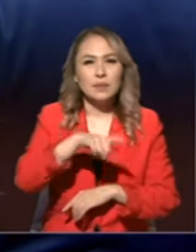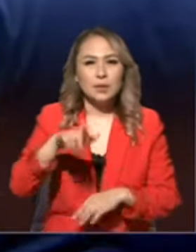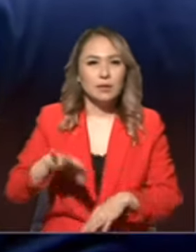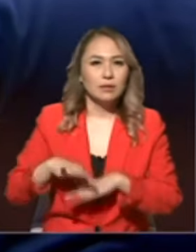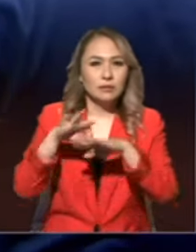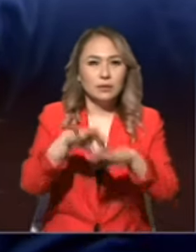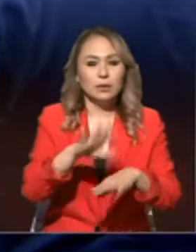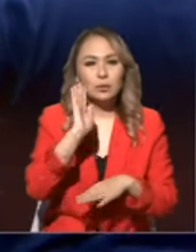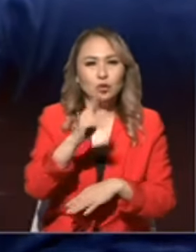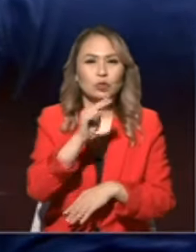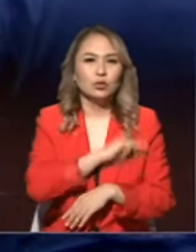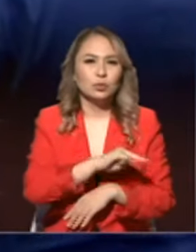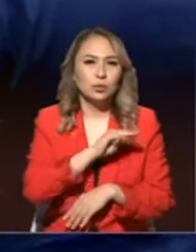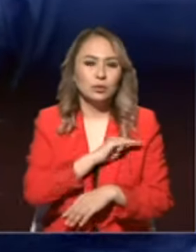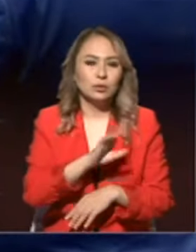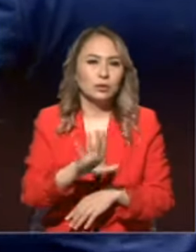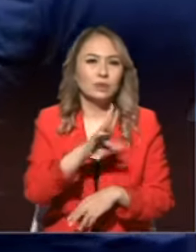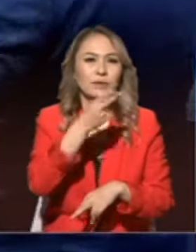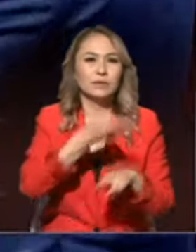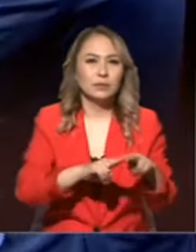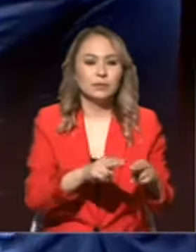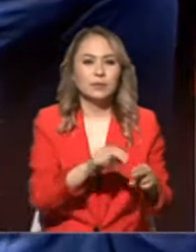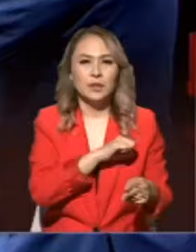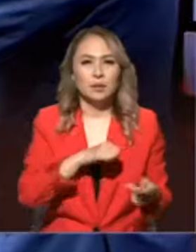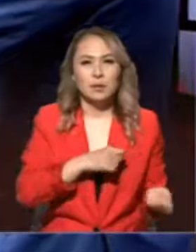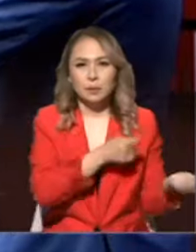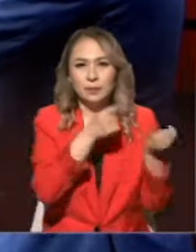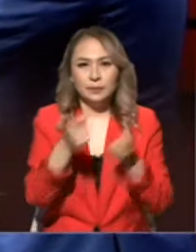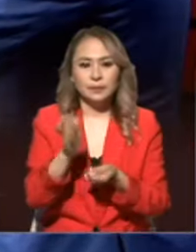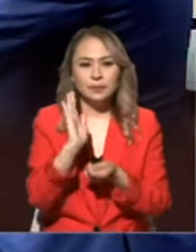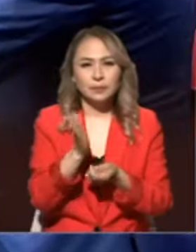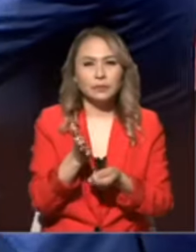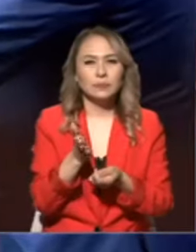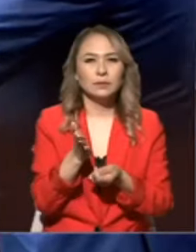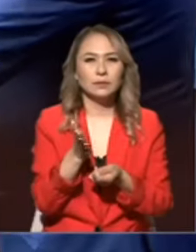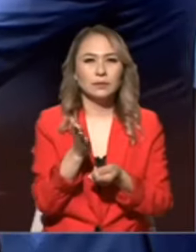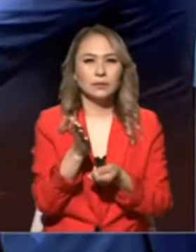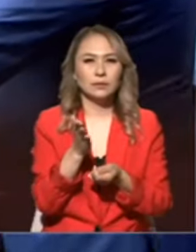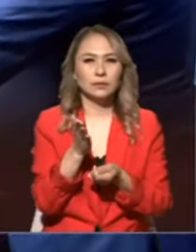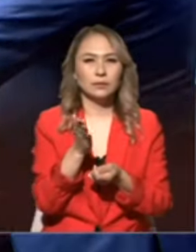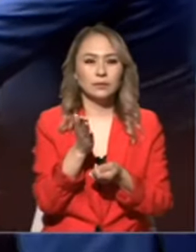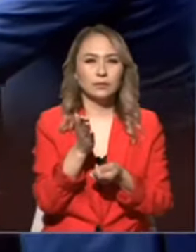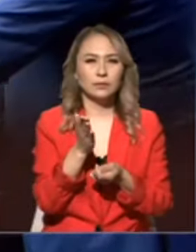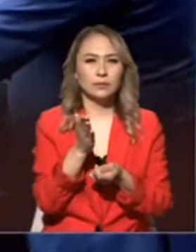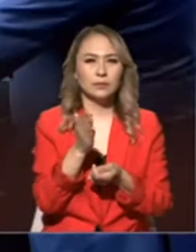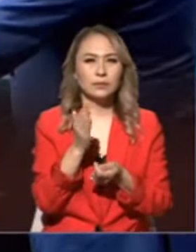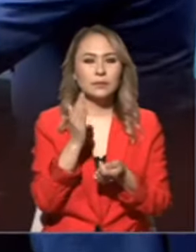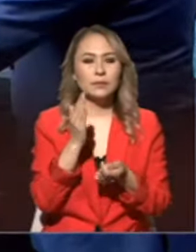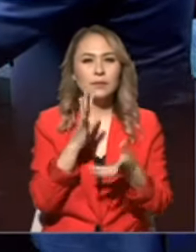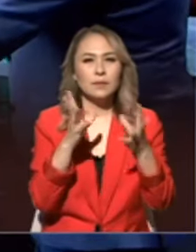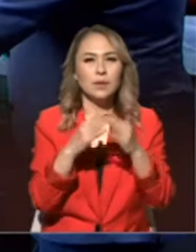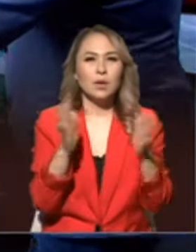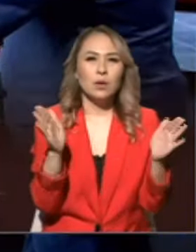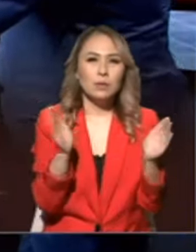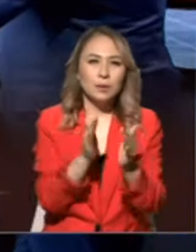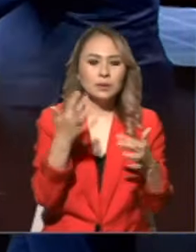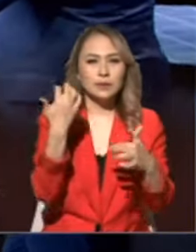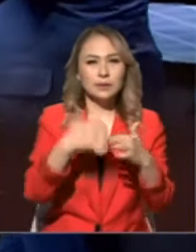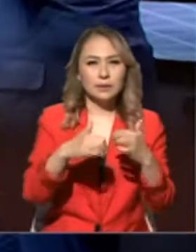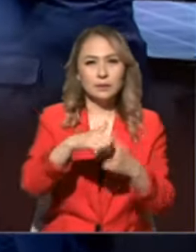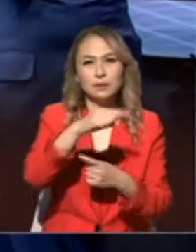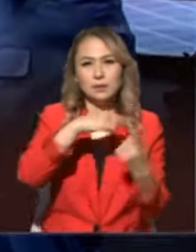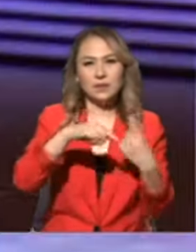апарсақ, олар жұмыссыздарды сол жерге алып келеді өздері. Яғни ол кіші бизнес, жаңа орта бизнес барғаннан кейін ол